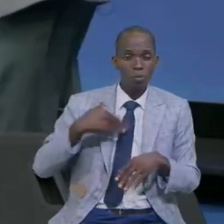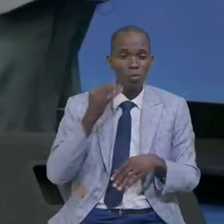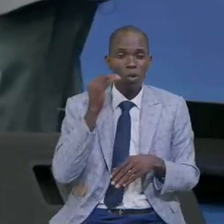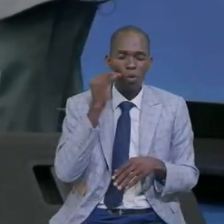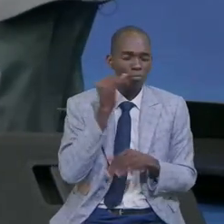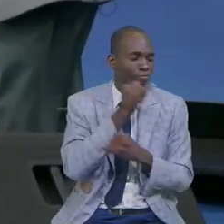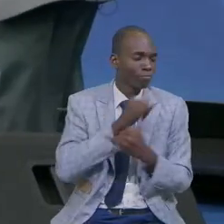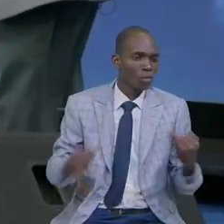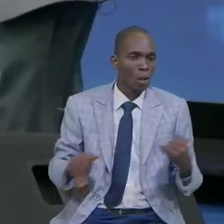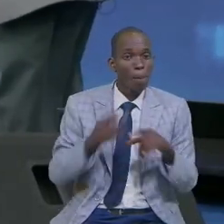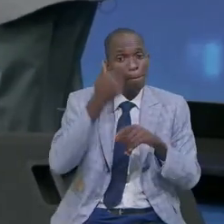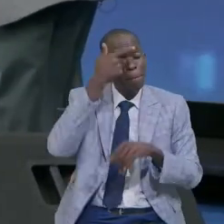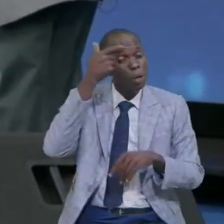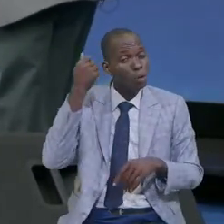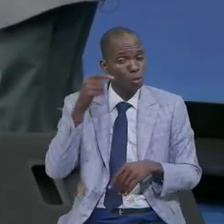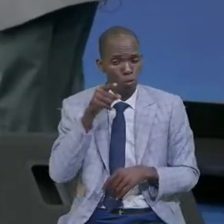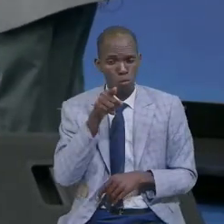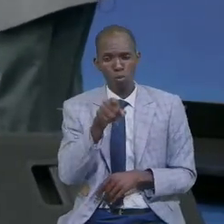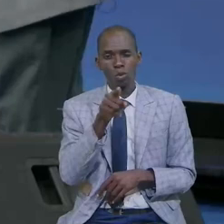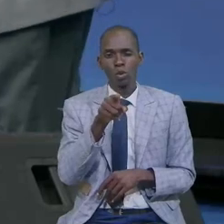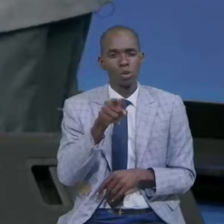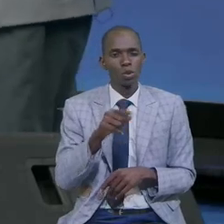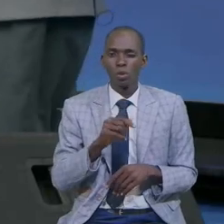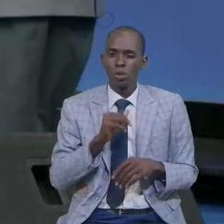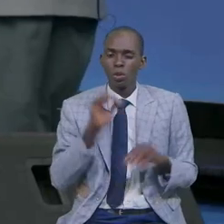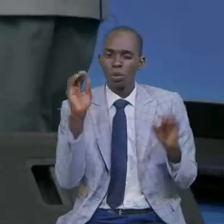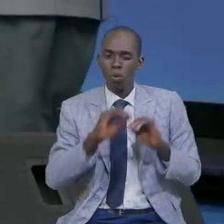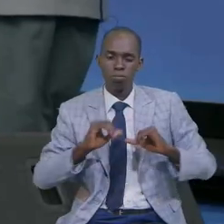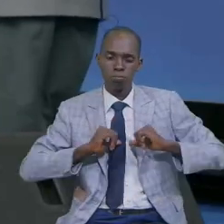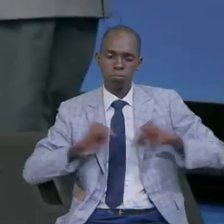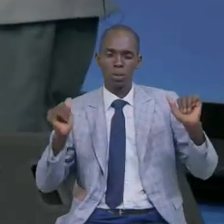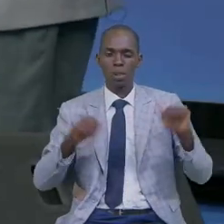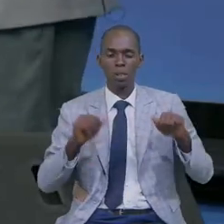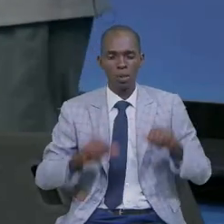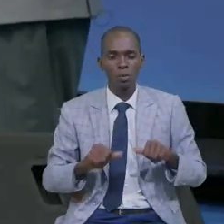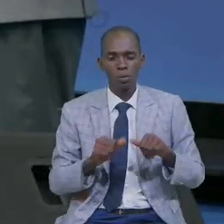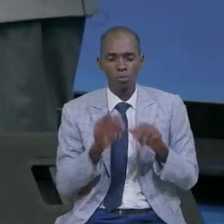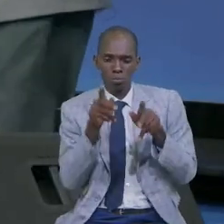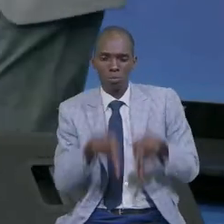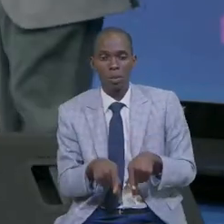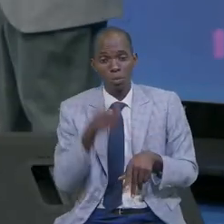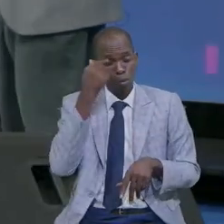parce que tu es le médiateur indéniable, parce que tu le dis,